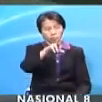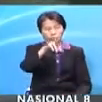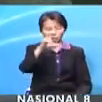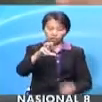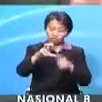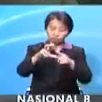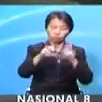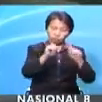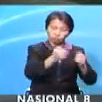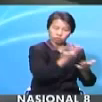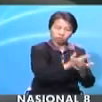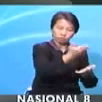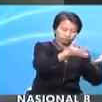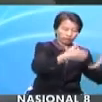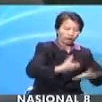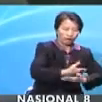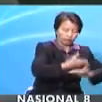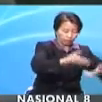boleh